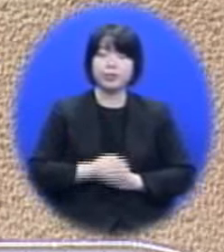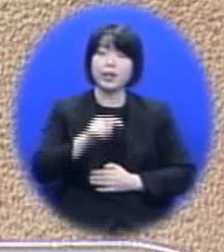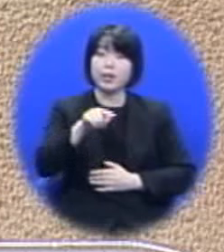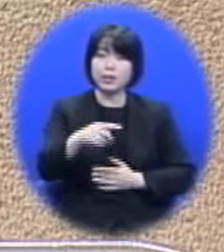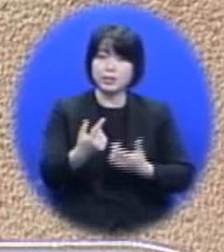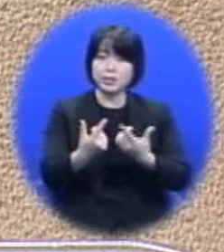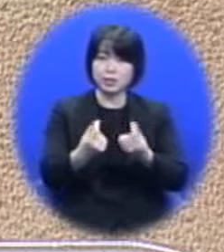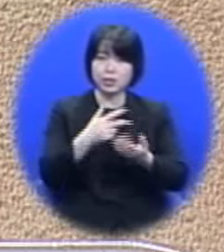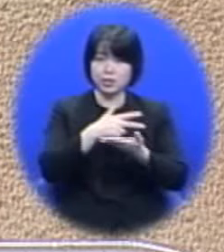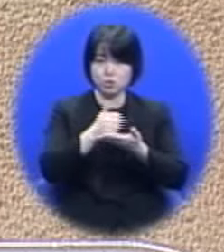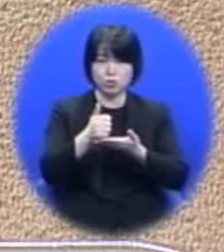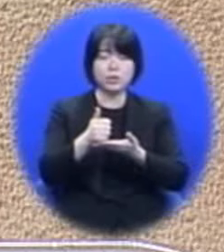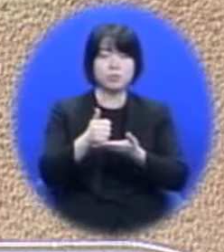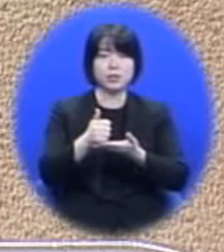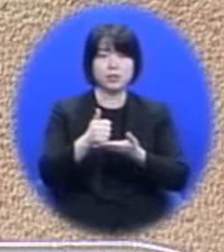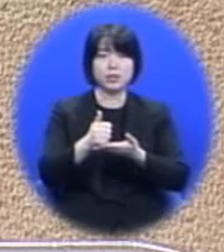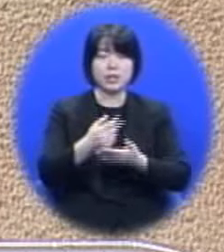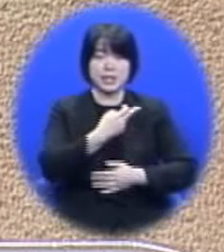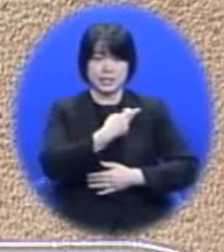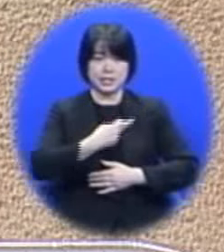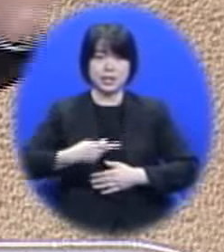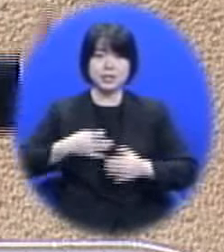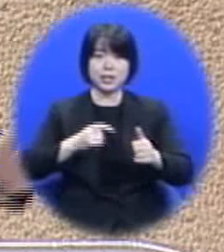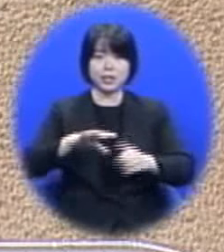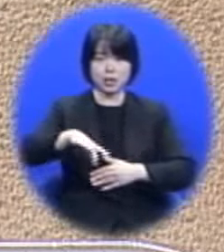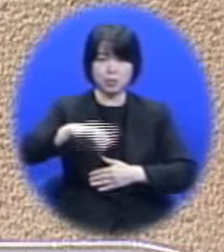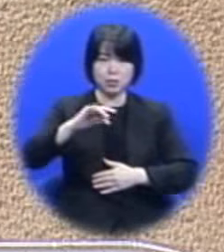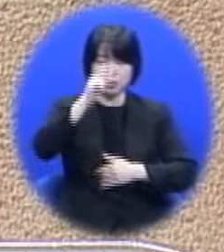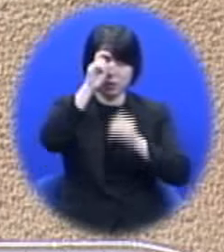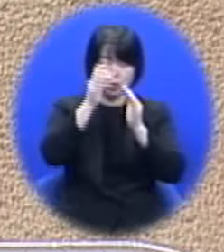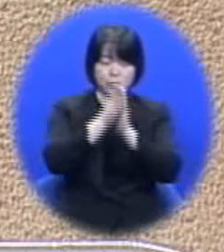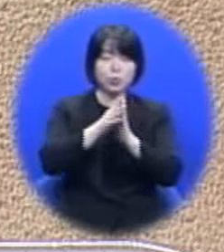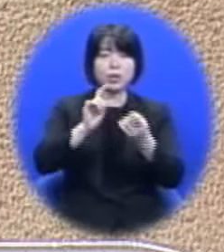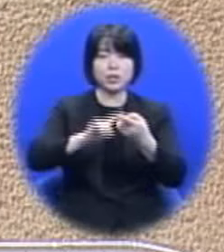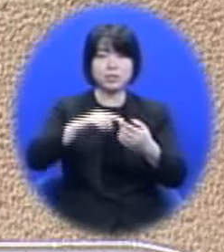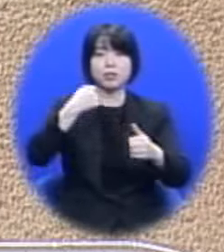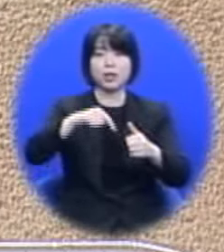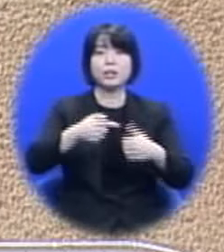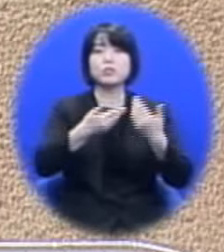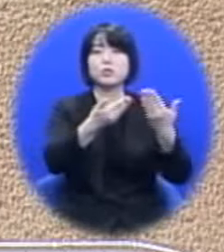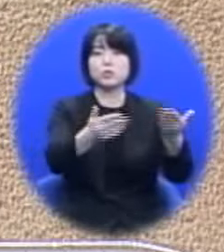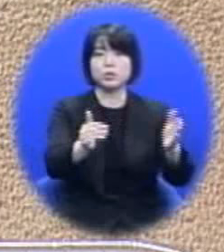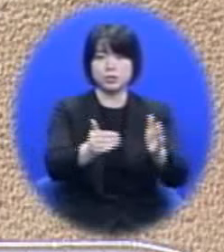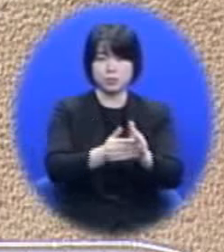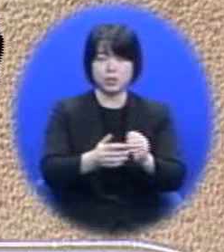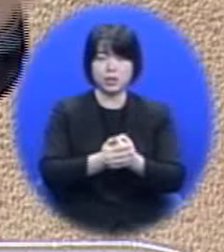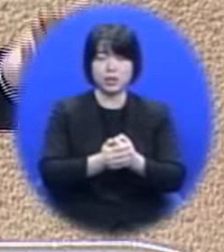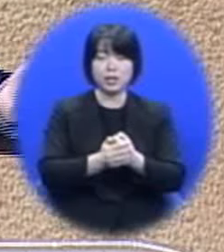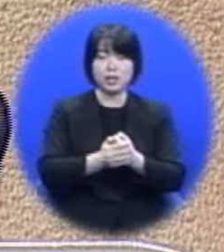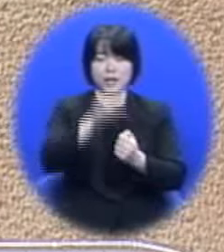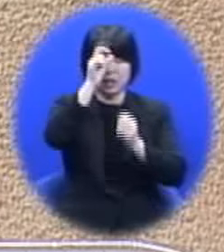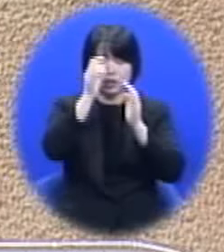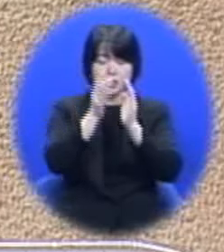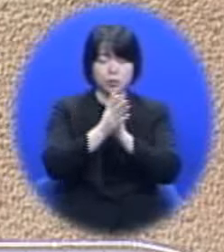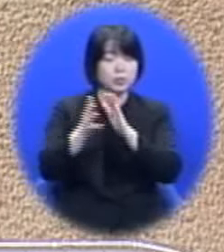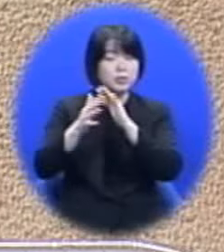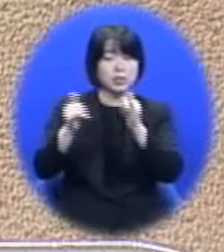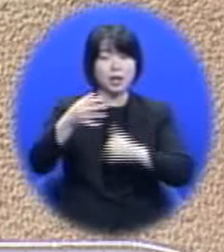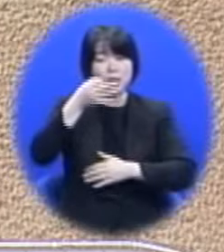이렇게 주님은 제자들에게 먼저 기도에 대해서 가르치셨어요. 기도는 사람 보이게 하는 거